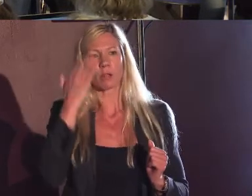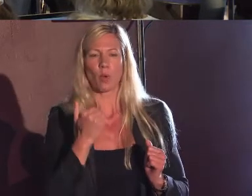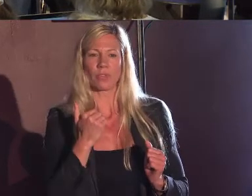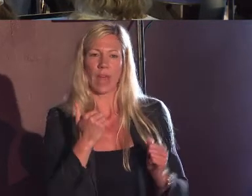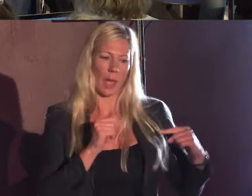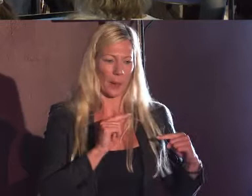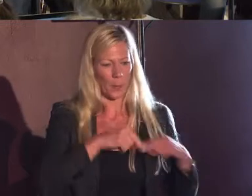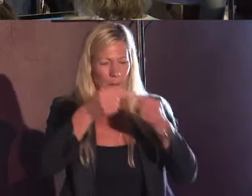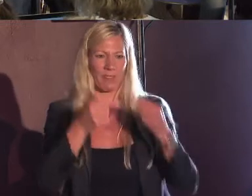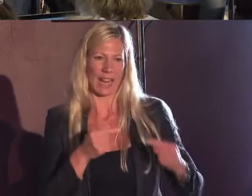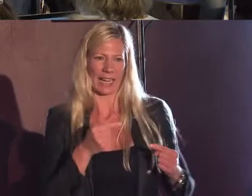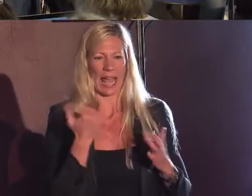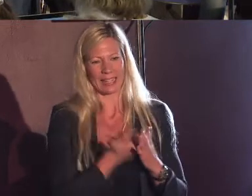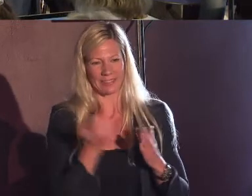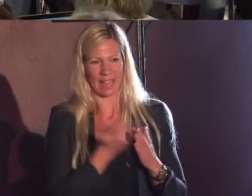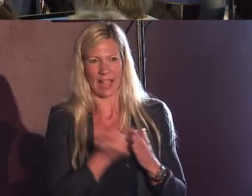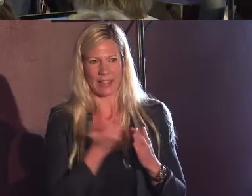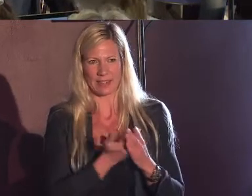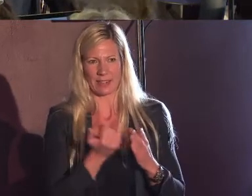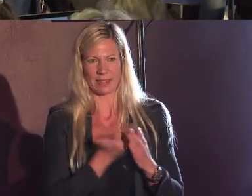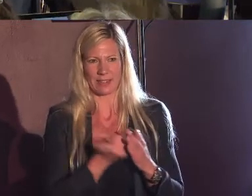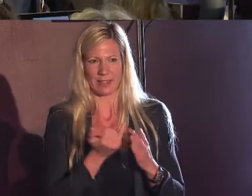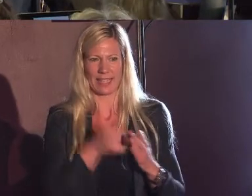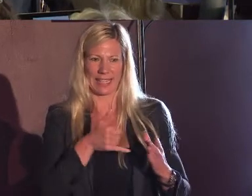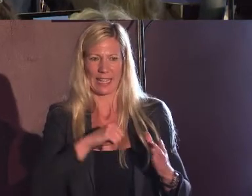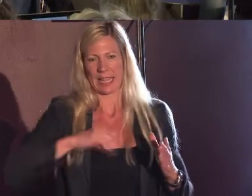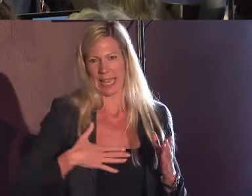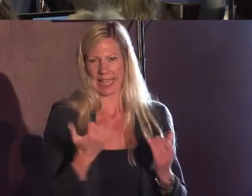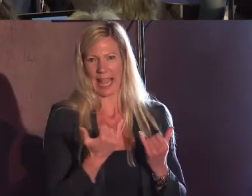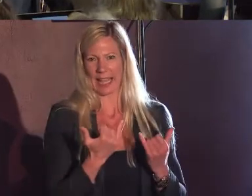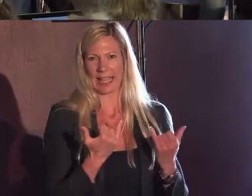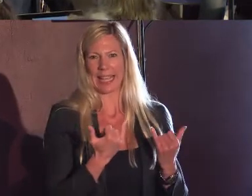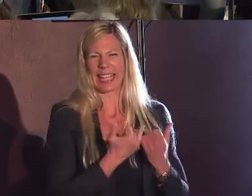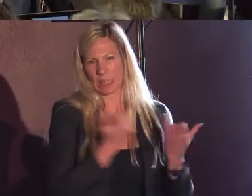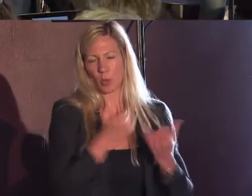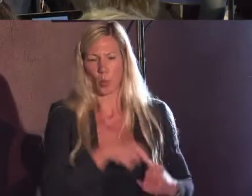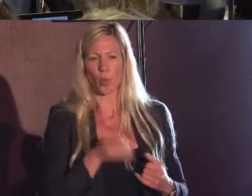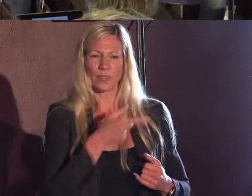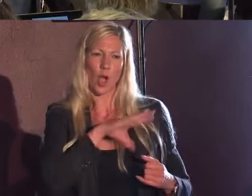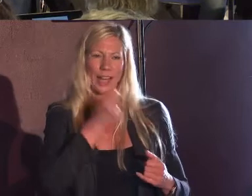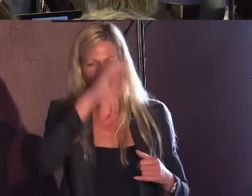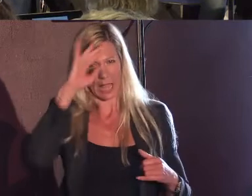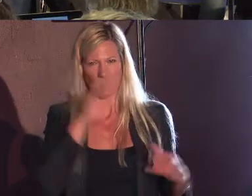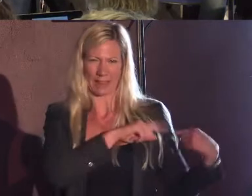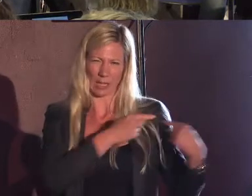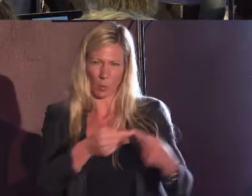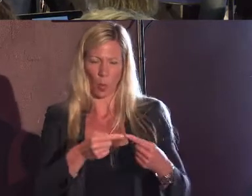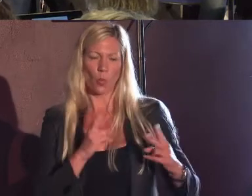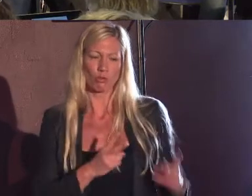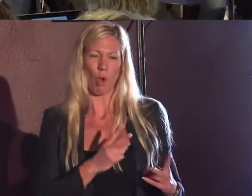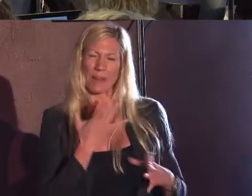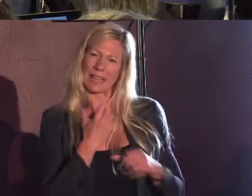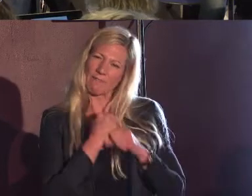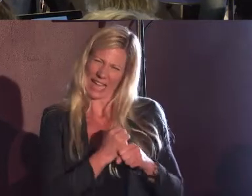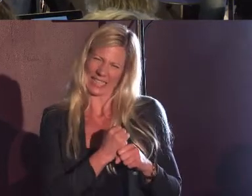för att utveckla internt i våra egna institutioner, för vi har ju en gammal tradition som vi så att säga sitter